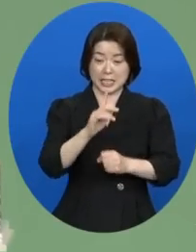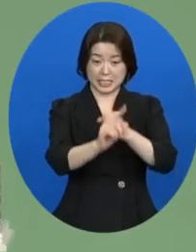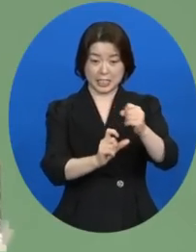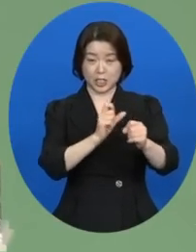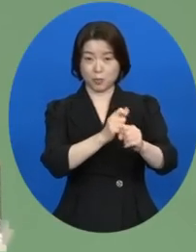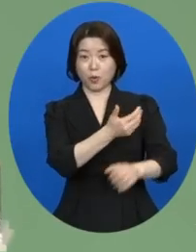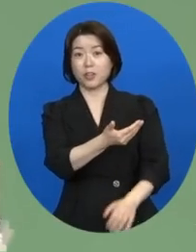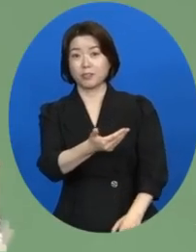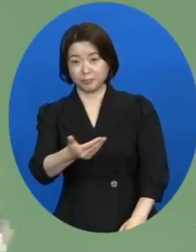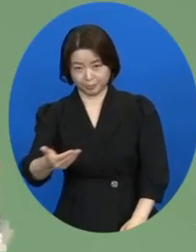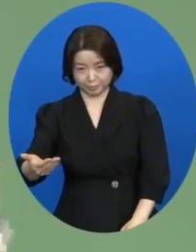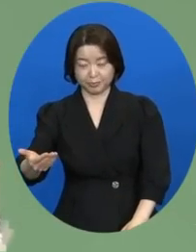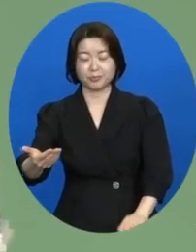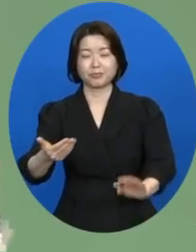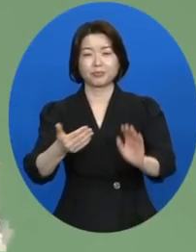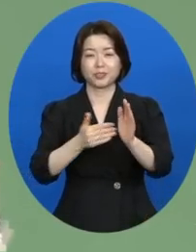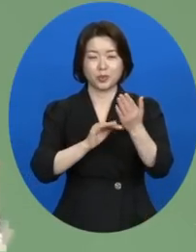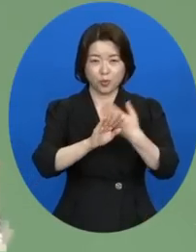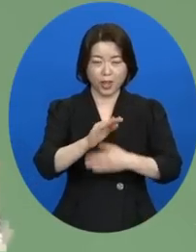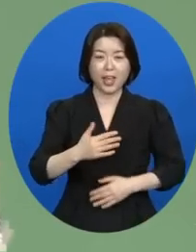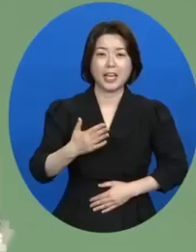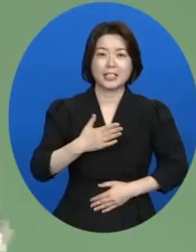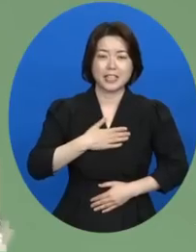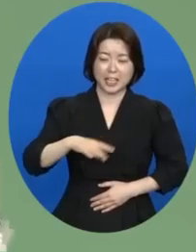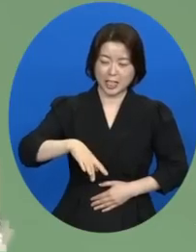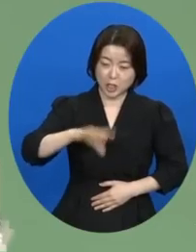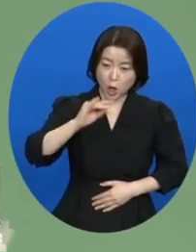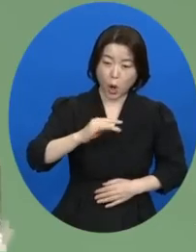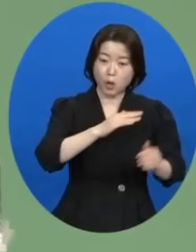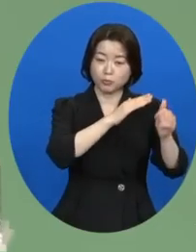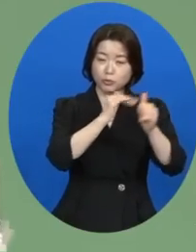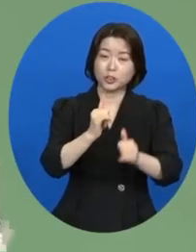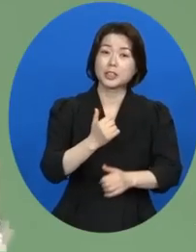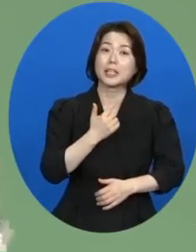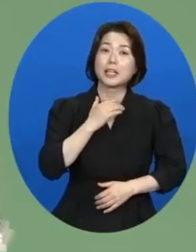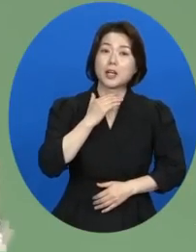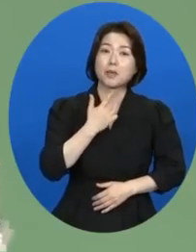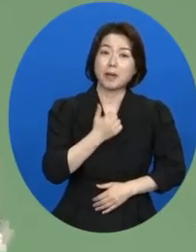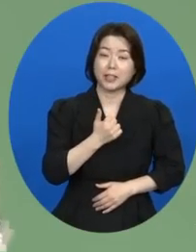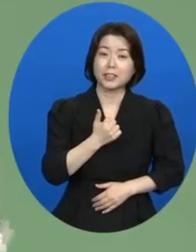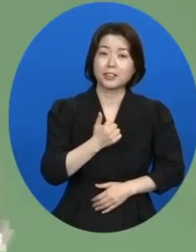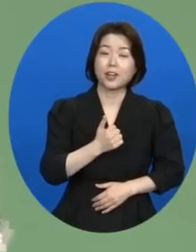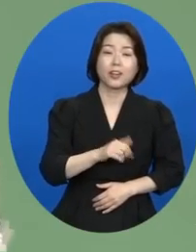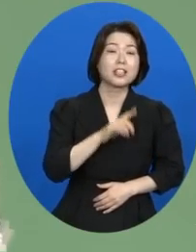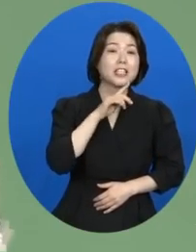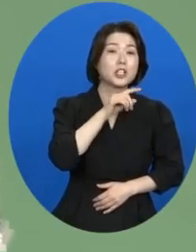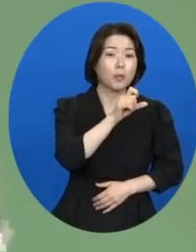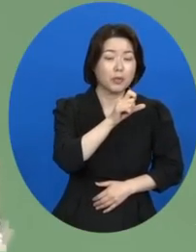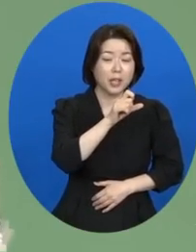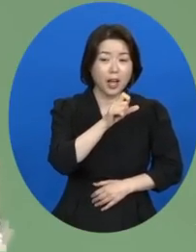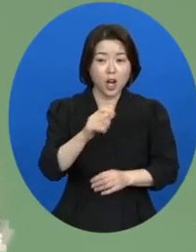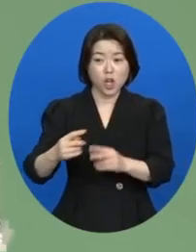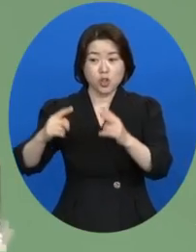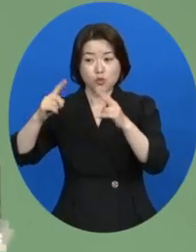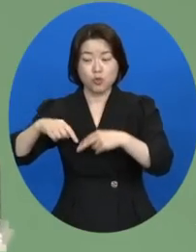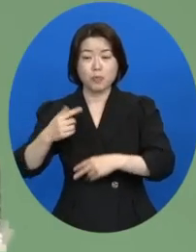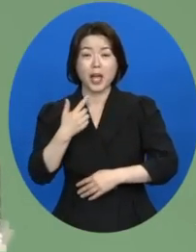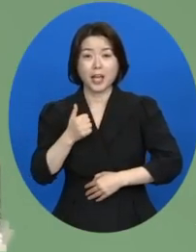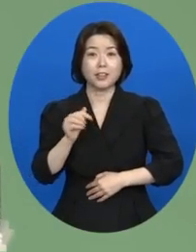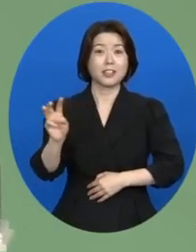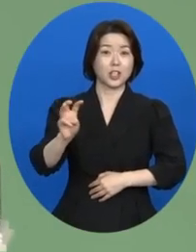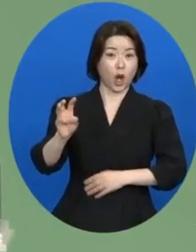15년이 지났고 제가 처음 부르심을 받았던 나이가 딱 두 배가 되었던